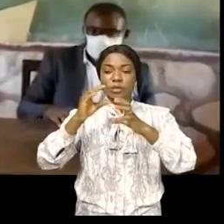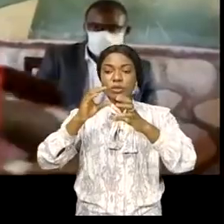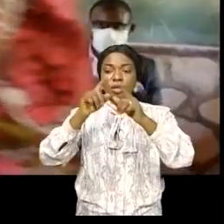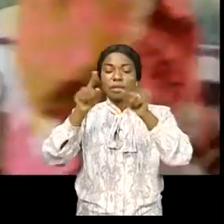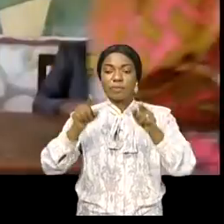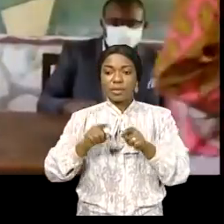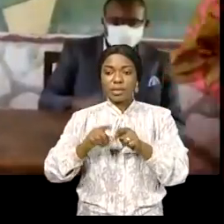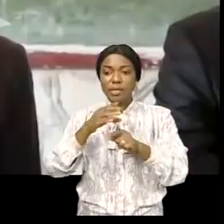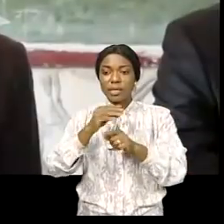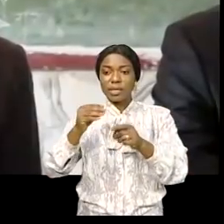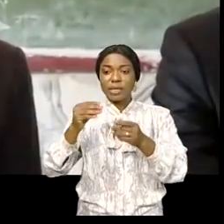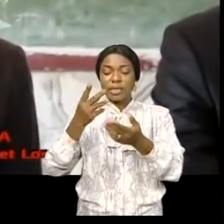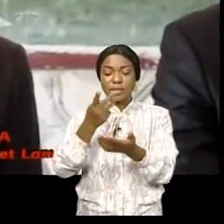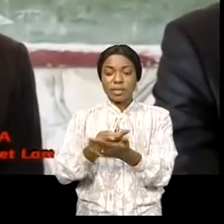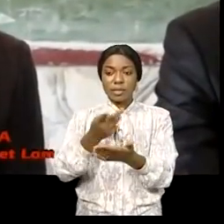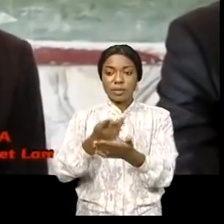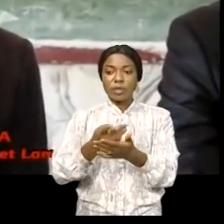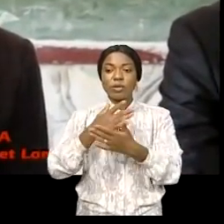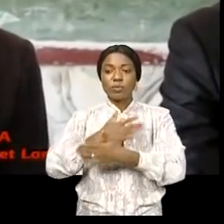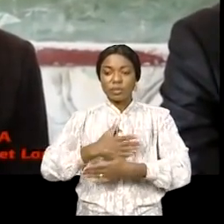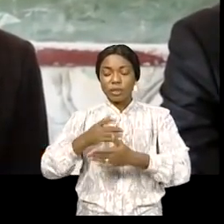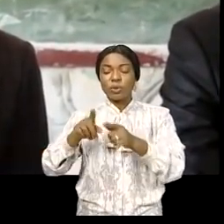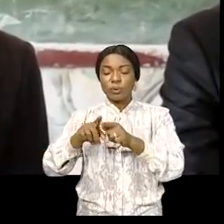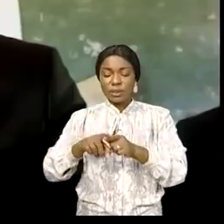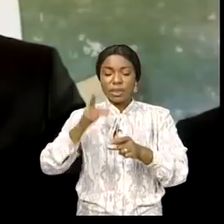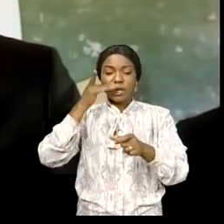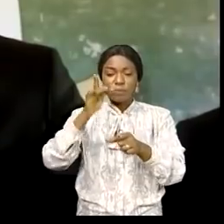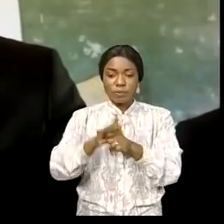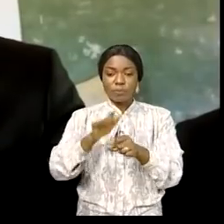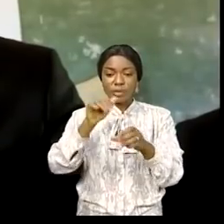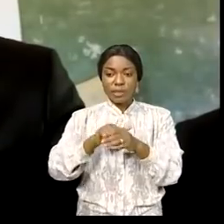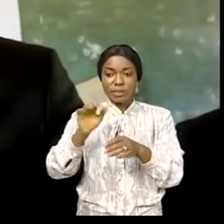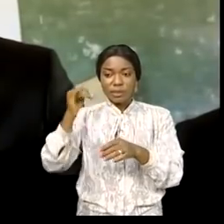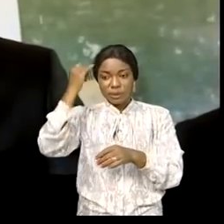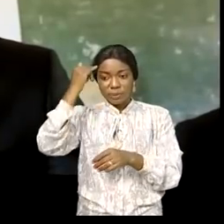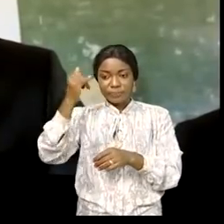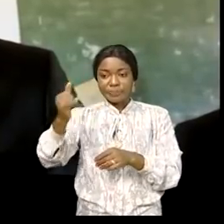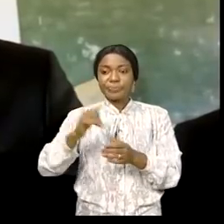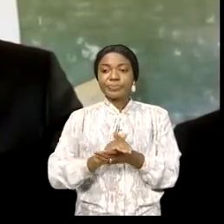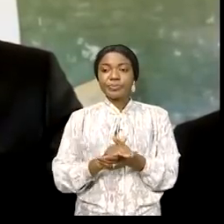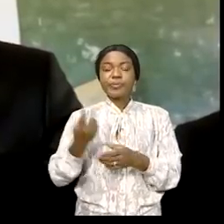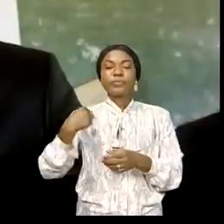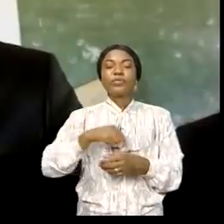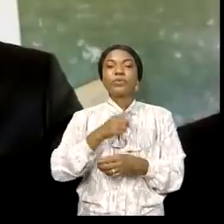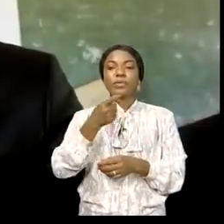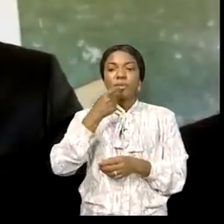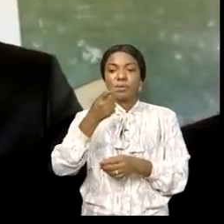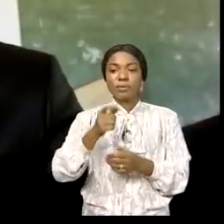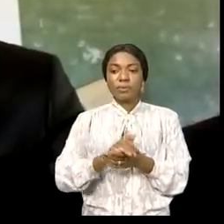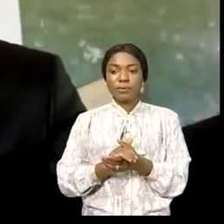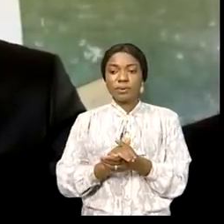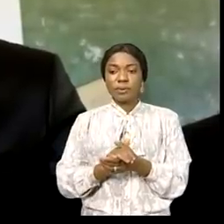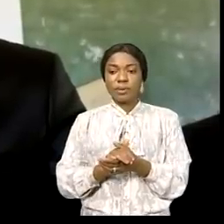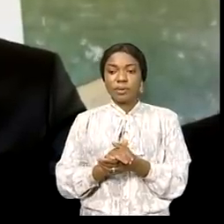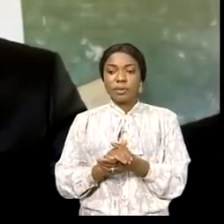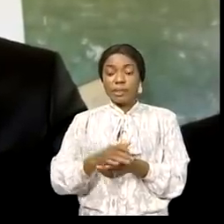Sport et loisirs qui a promis l'accompagnement de son gouvernement à cette initiative. Nous remercions également